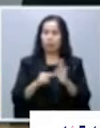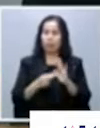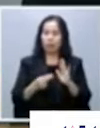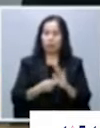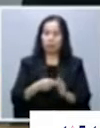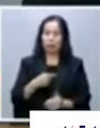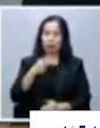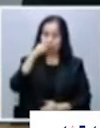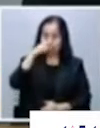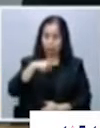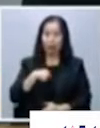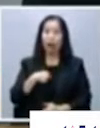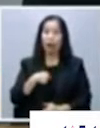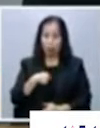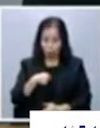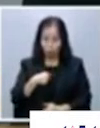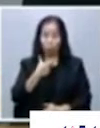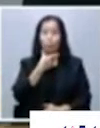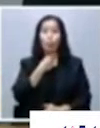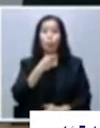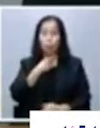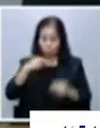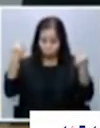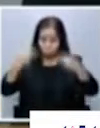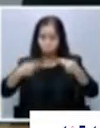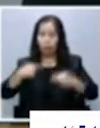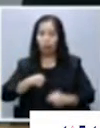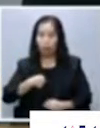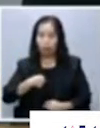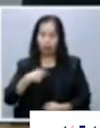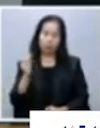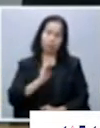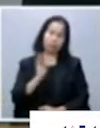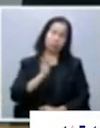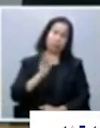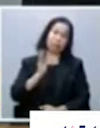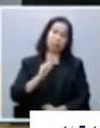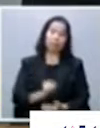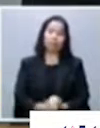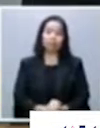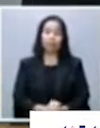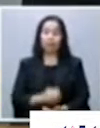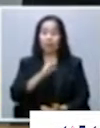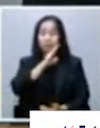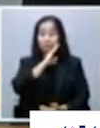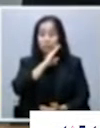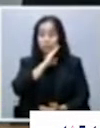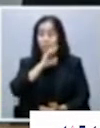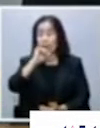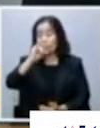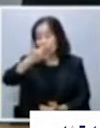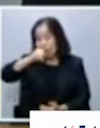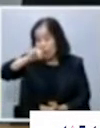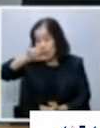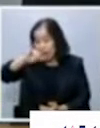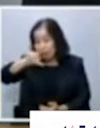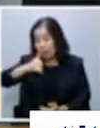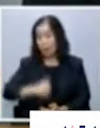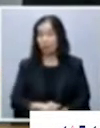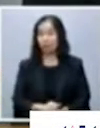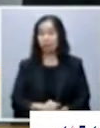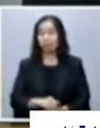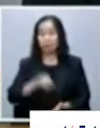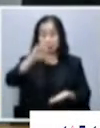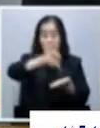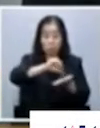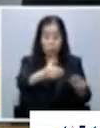าไปสู่ความขัดแย้งผมต้องเรียนกับที่ประชุมว่าถ้าเหตุการณ์บานปลายจนกระทั่งมันมีเกิดความรุนแรงในประเทศไทยถ